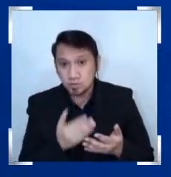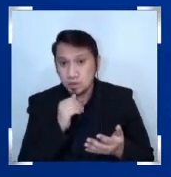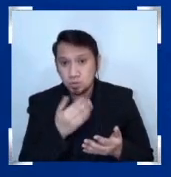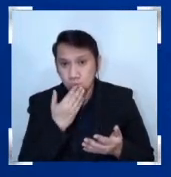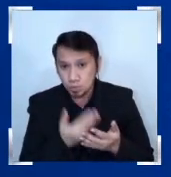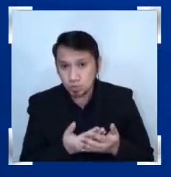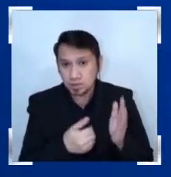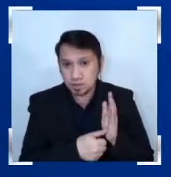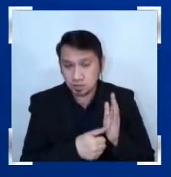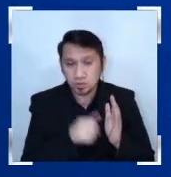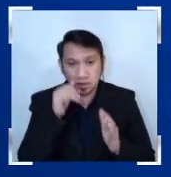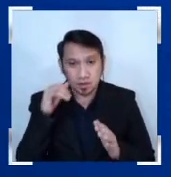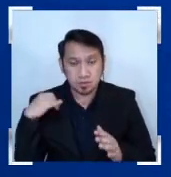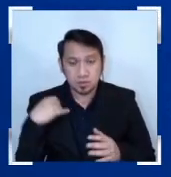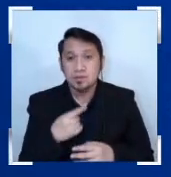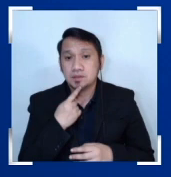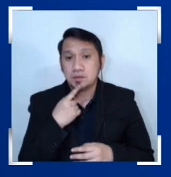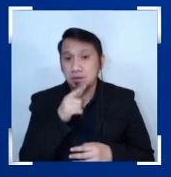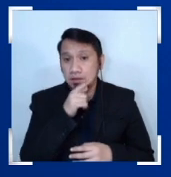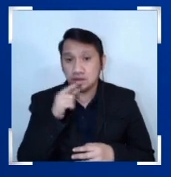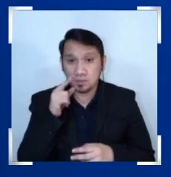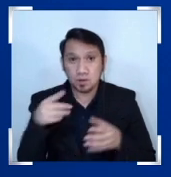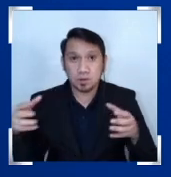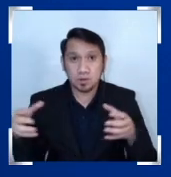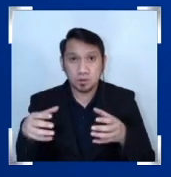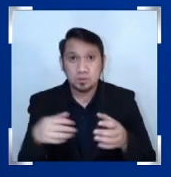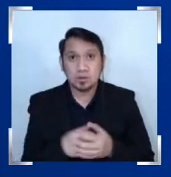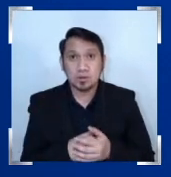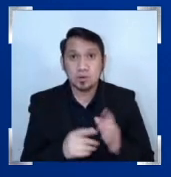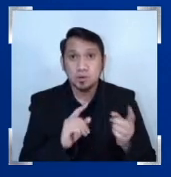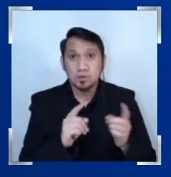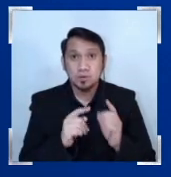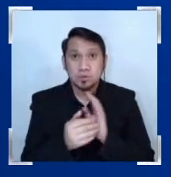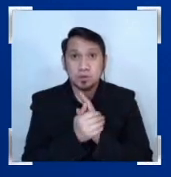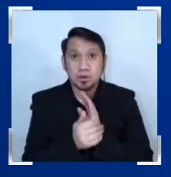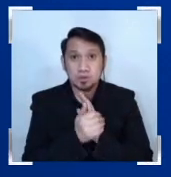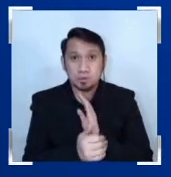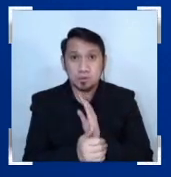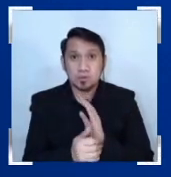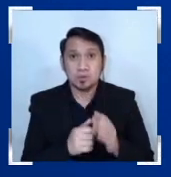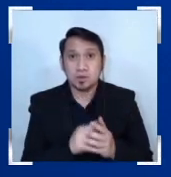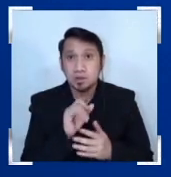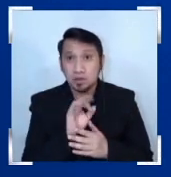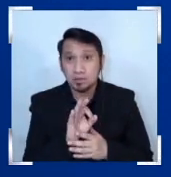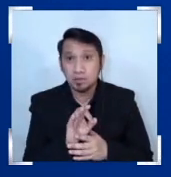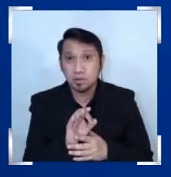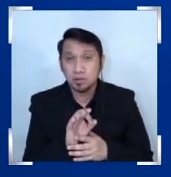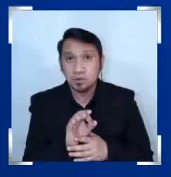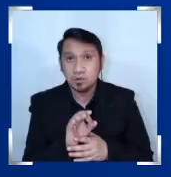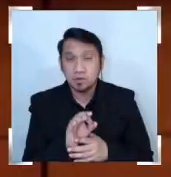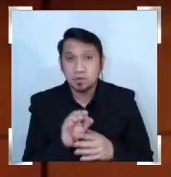ni Robredo na sisimulan na ng kanyang kampo ang pagkausap sa mga eksperto para maaral ng husto ang mga ulat